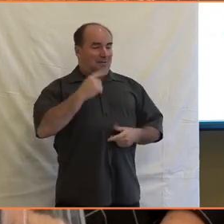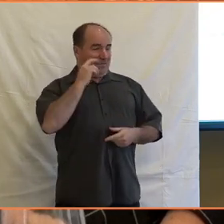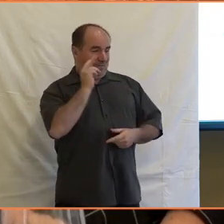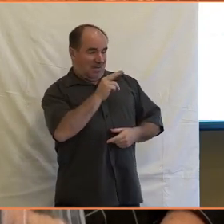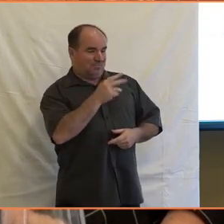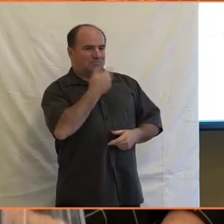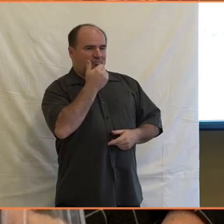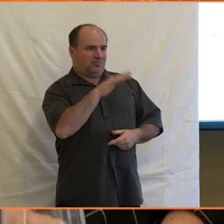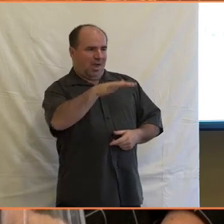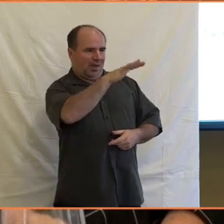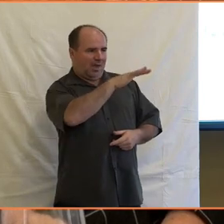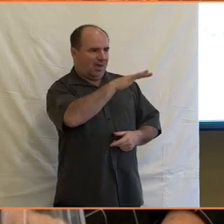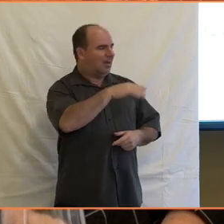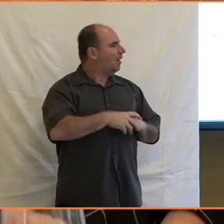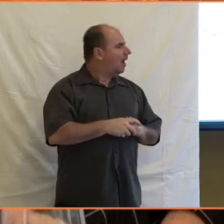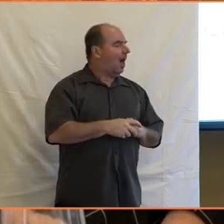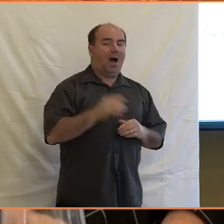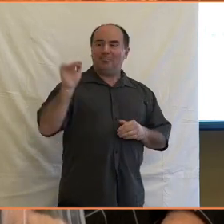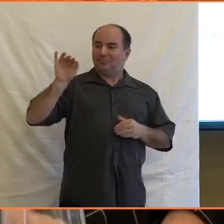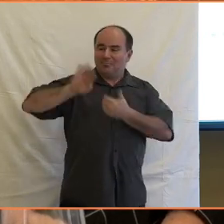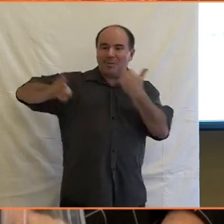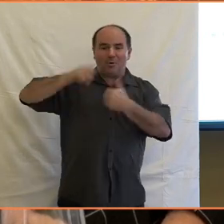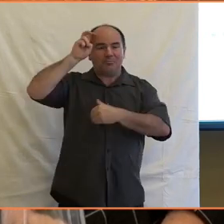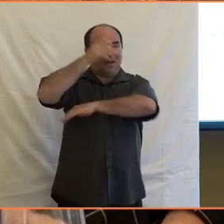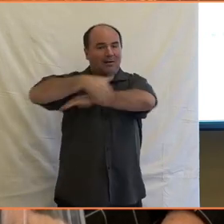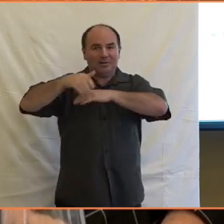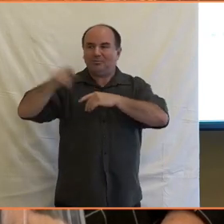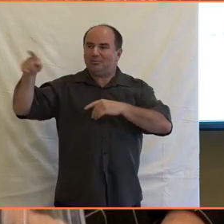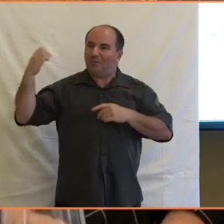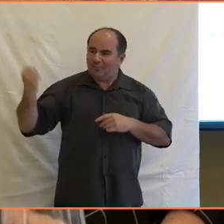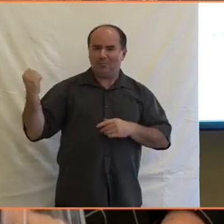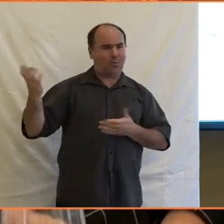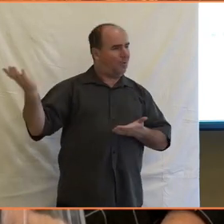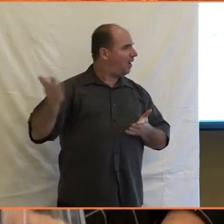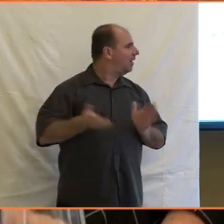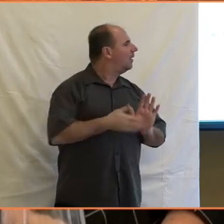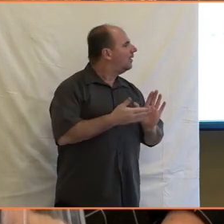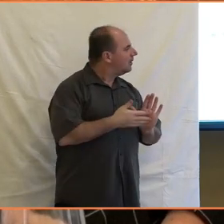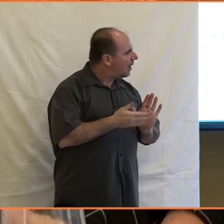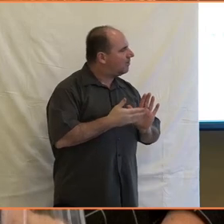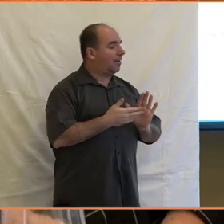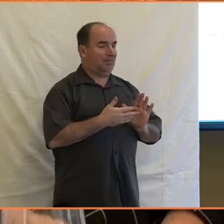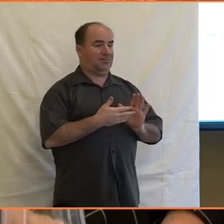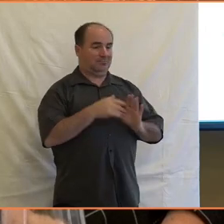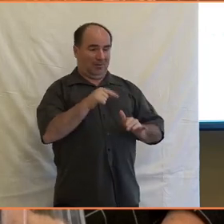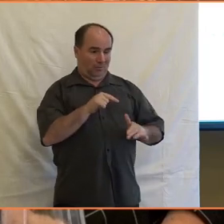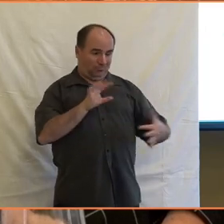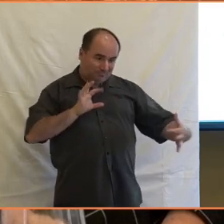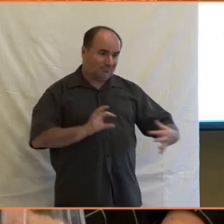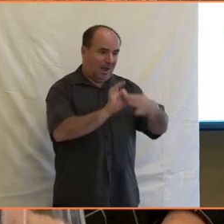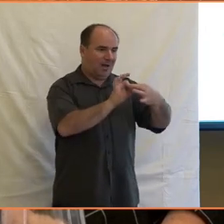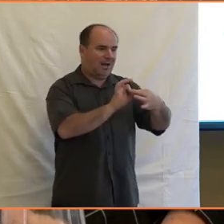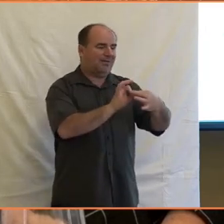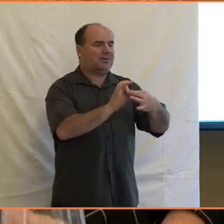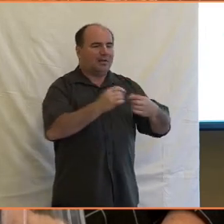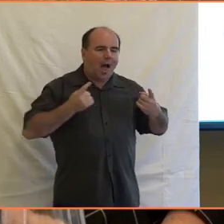to alespoň snaží někde jinde, že třeba ta strategie je takový jako učebnicový příklad, na to má navazovat akční plán, který má stanovit rozsekání